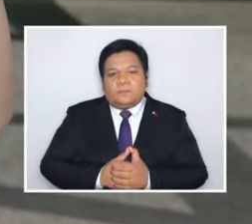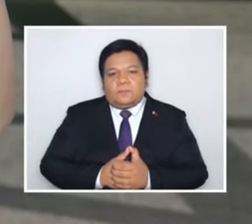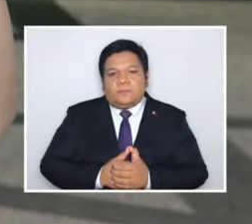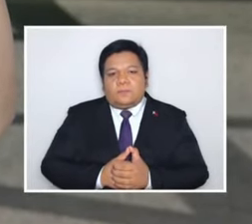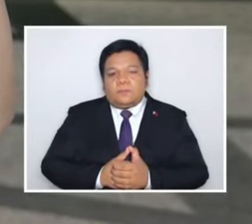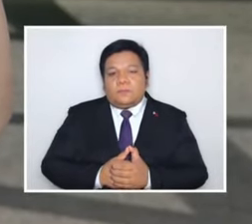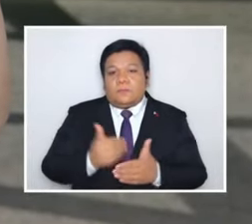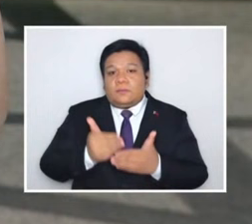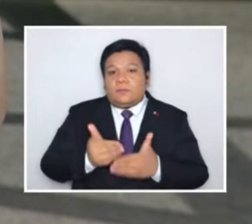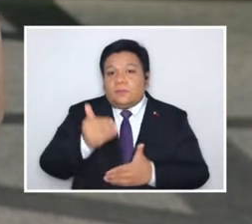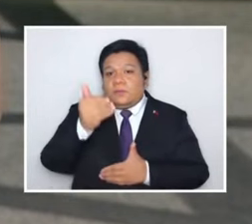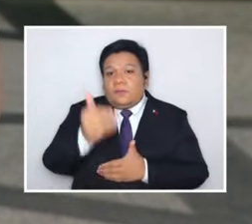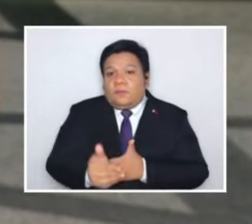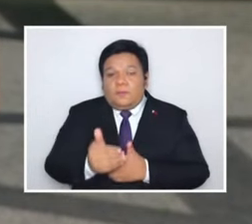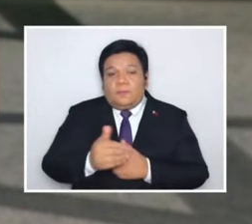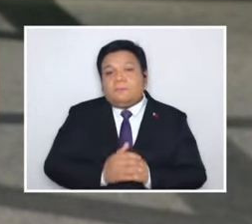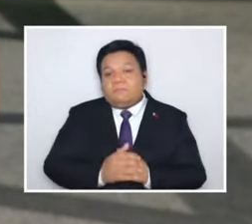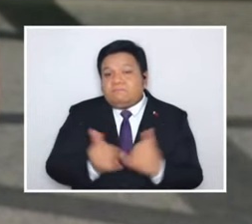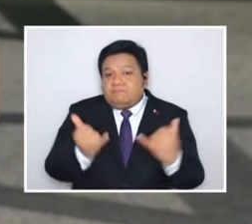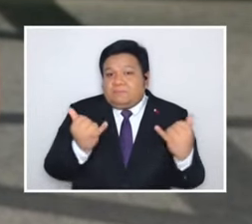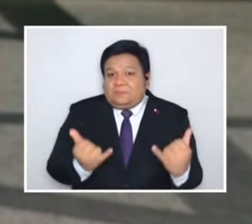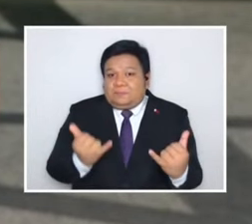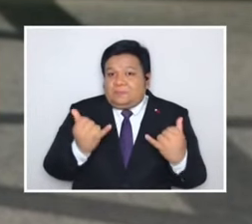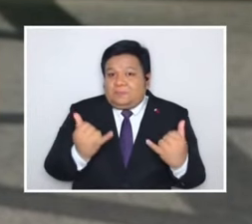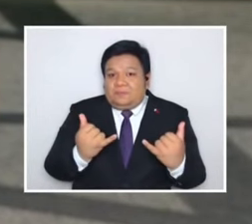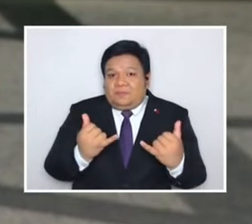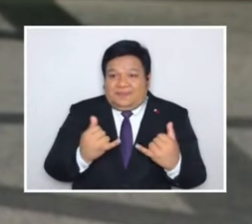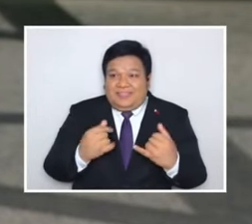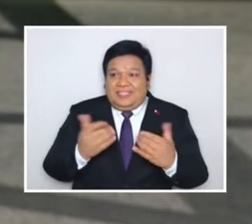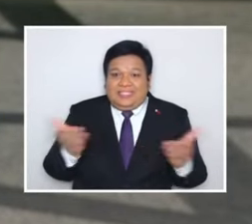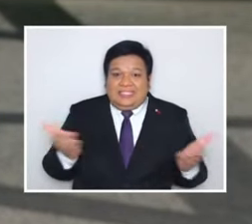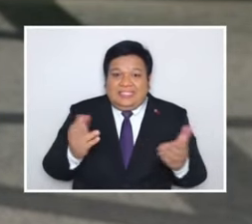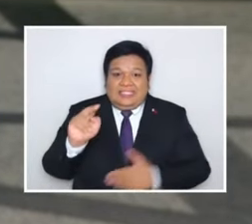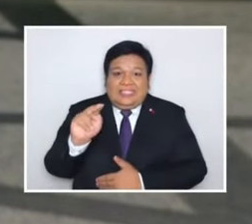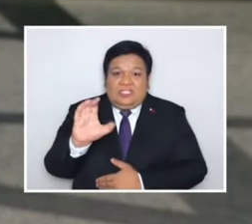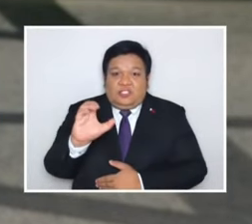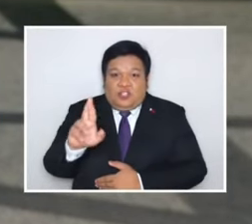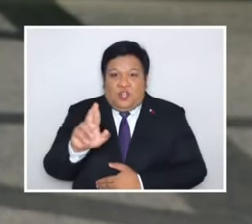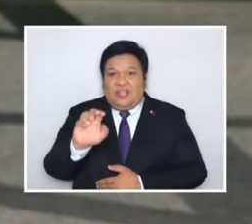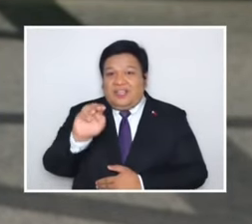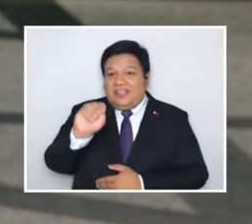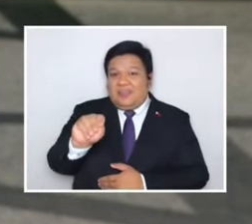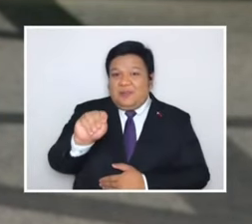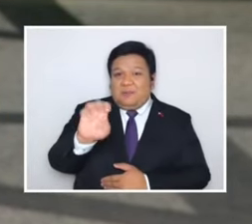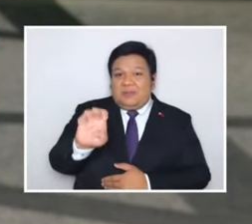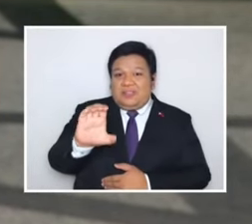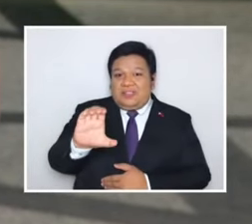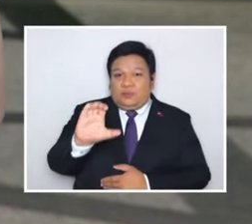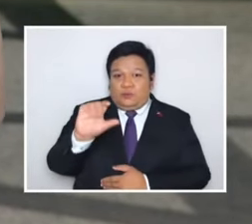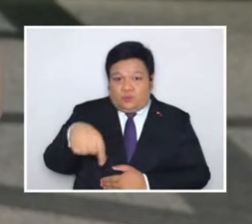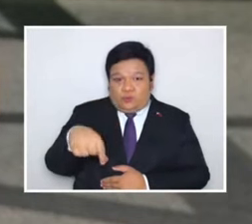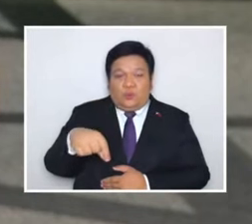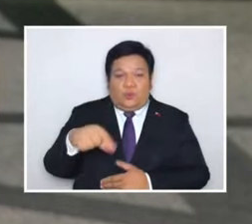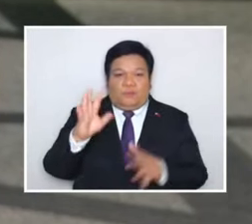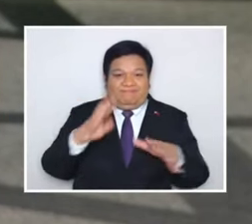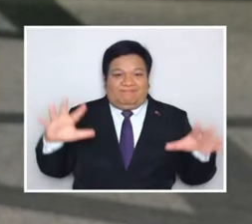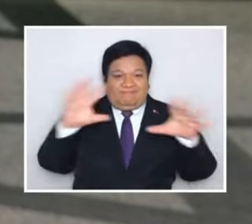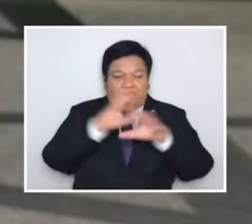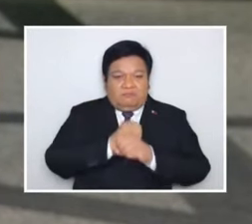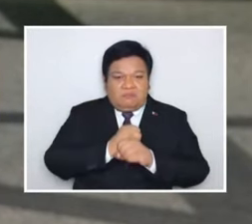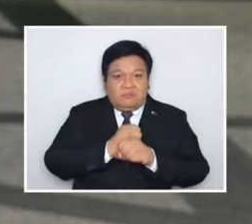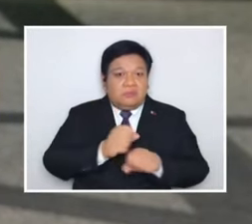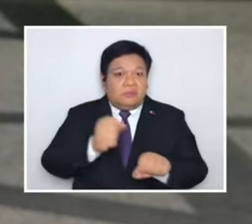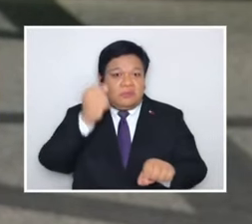Ngayong araw magtatapos ang Modified Enhanced Community Quarantine sa Metro Manila, pero wala pa rin malinaw na panuntunan kung